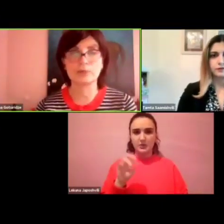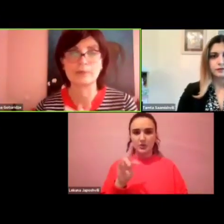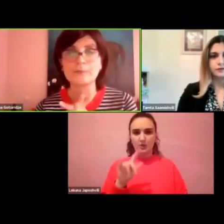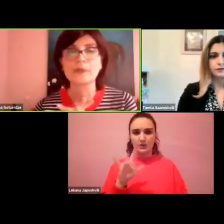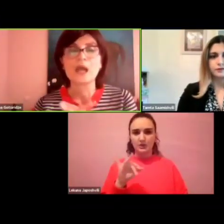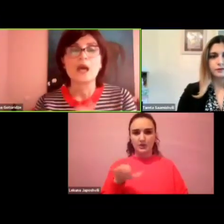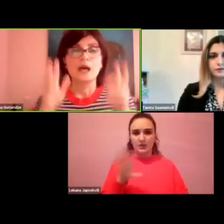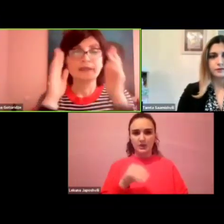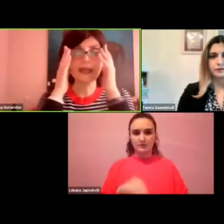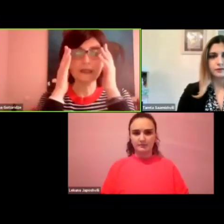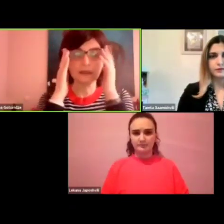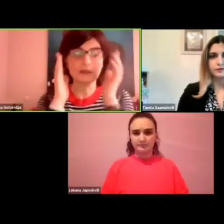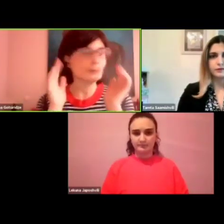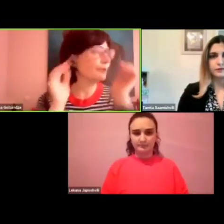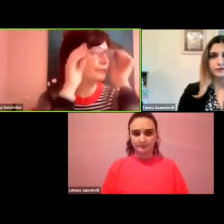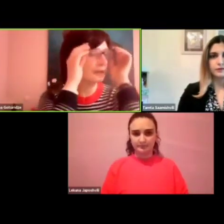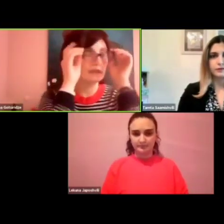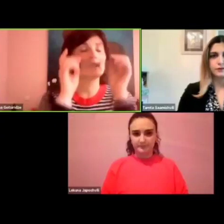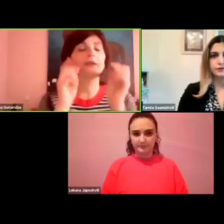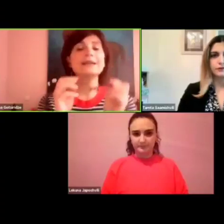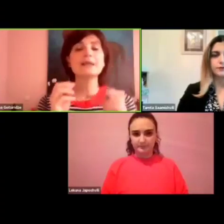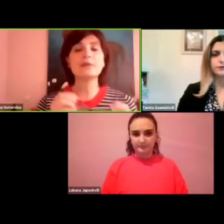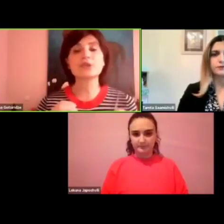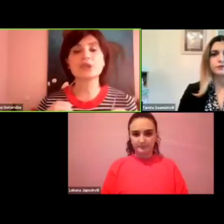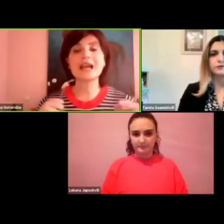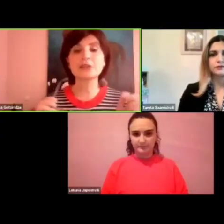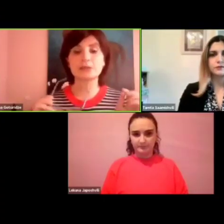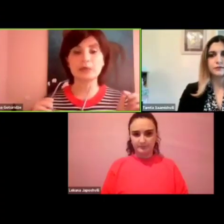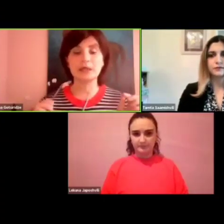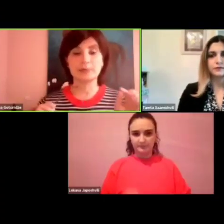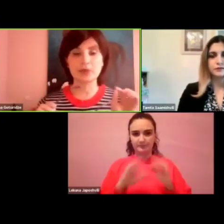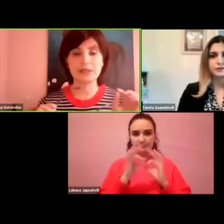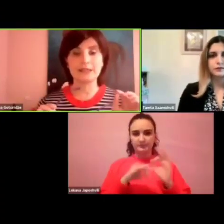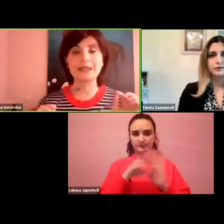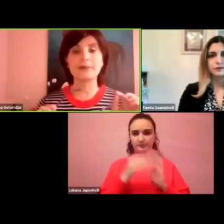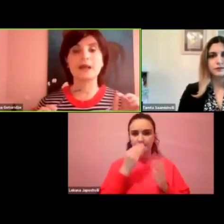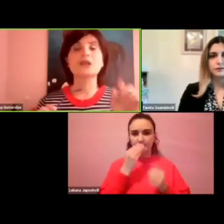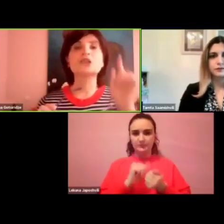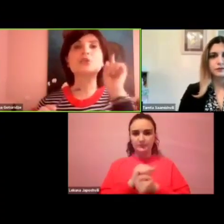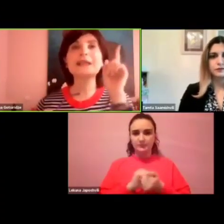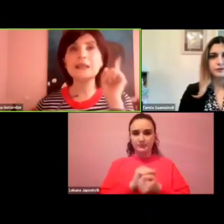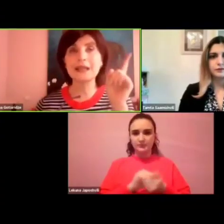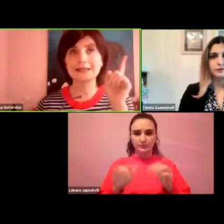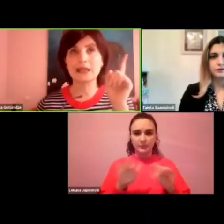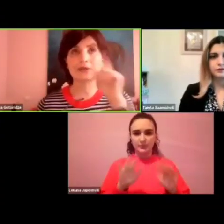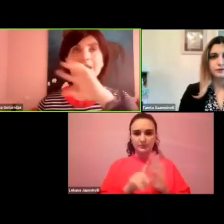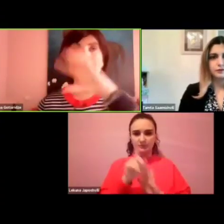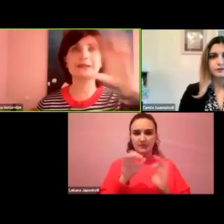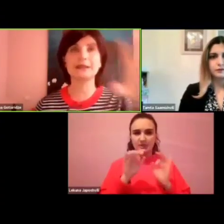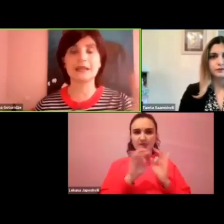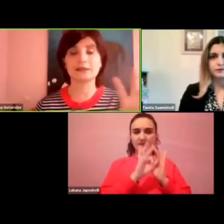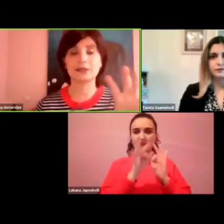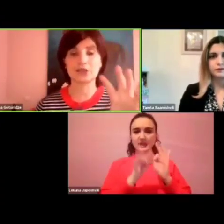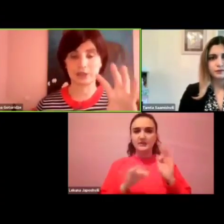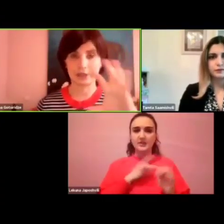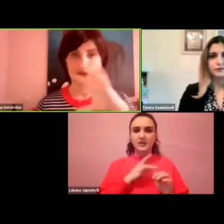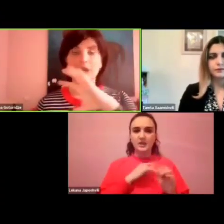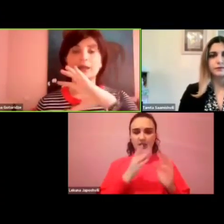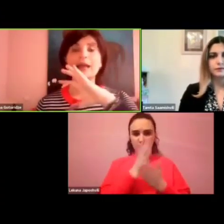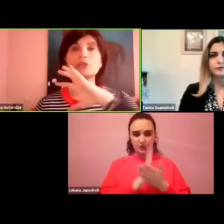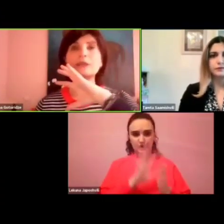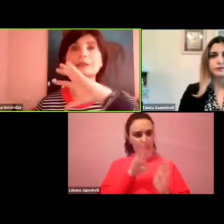მომყვეთ მეგობრებო. ნახეთ, ნაწლავებში საჭმლის მომნელებელი პროცესი იწყება წვრილი ნაწლავის, აი თეთრ